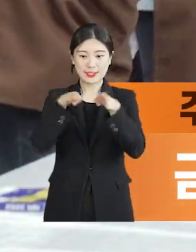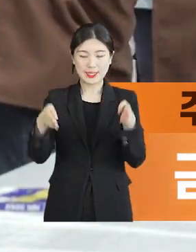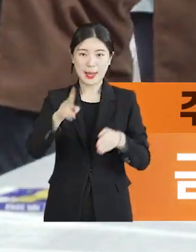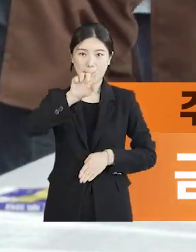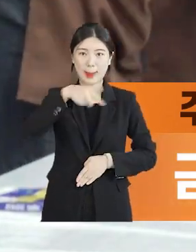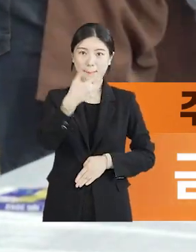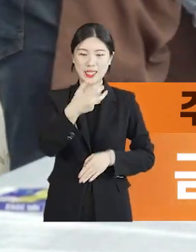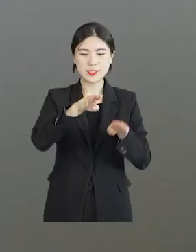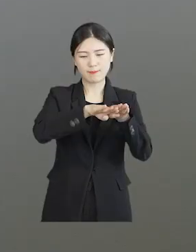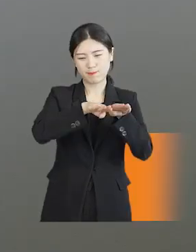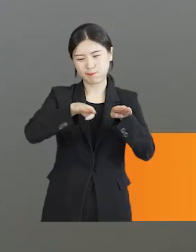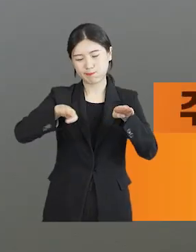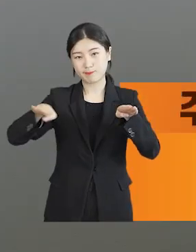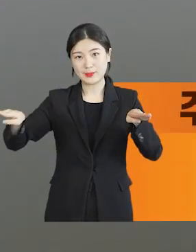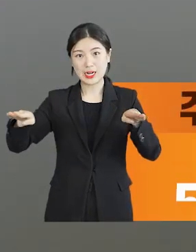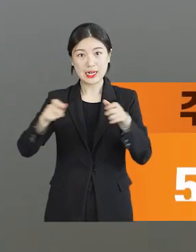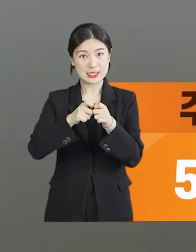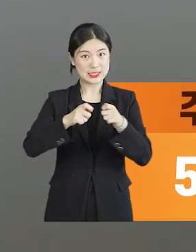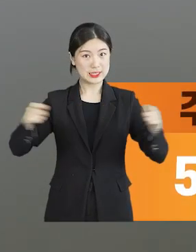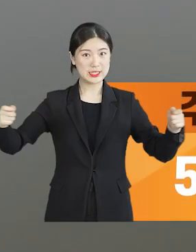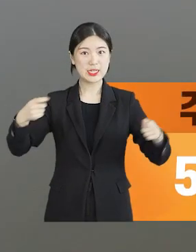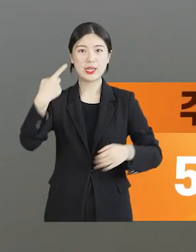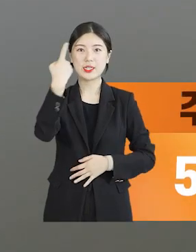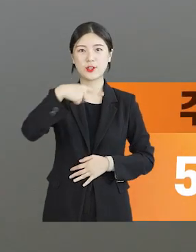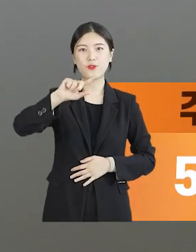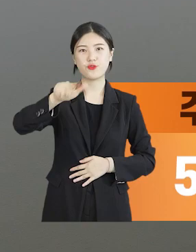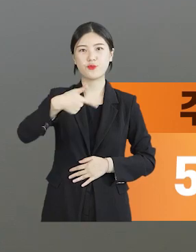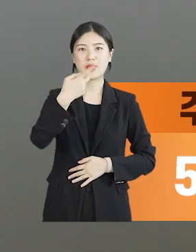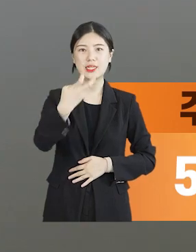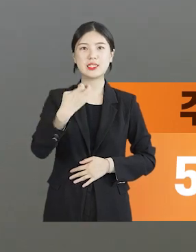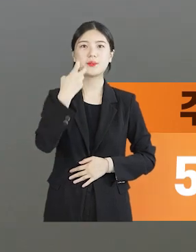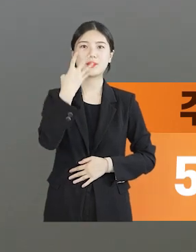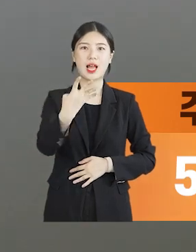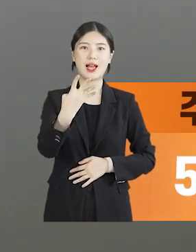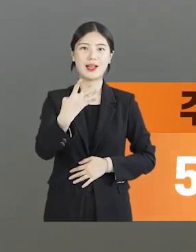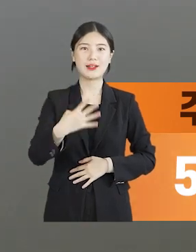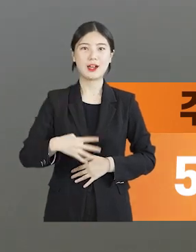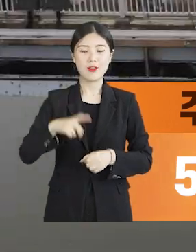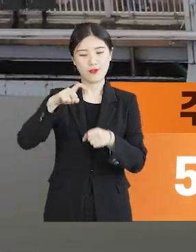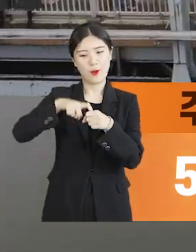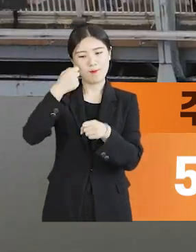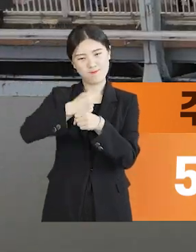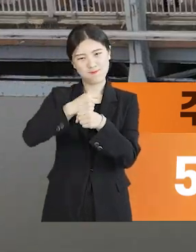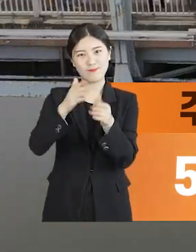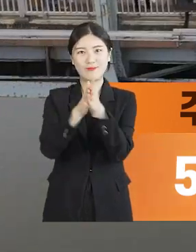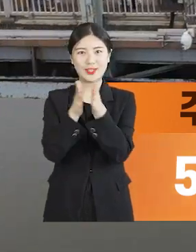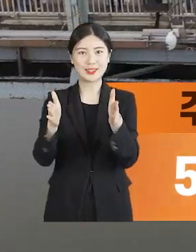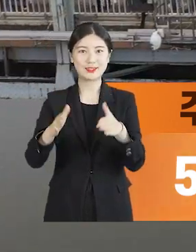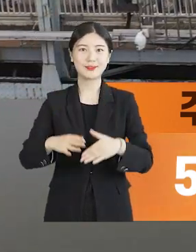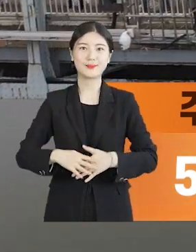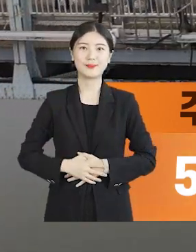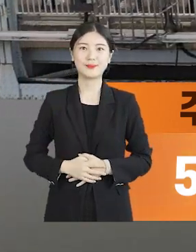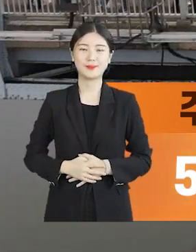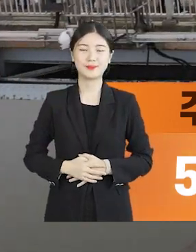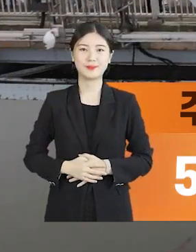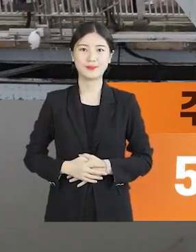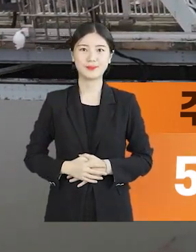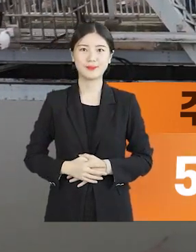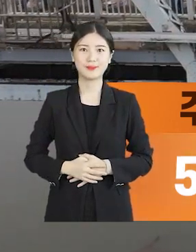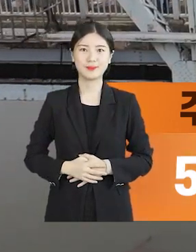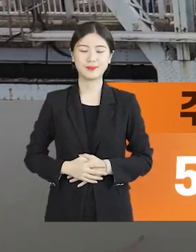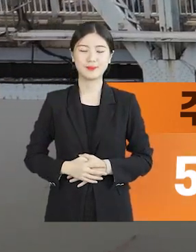180여 개를 연결해 5차례 왕복하는 형태로 총 1624m의 길이의 인절미를